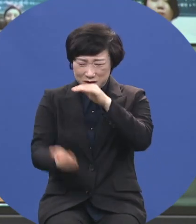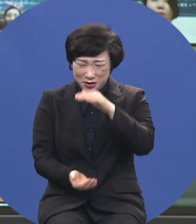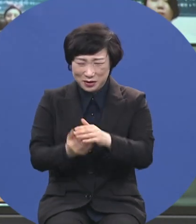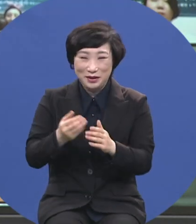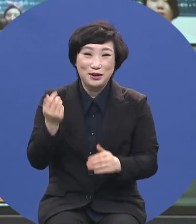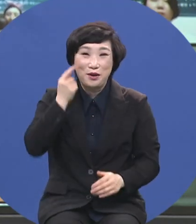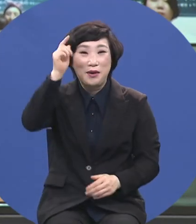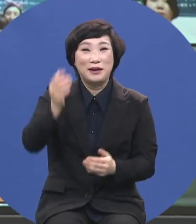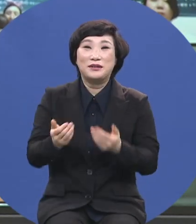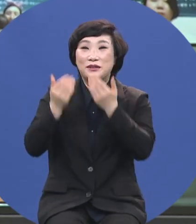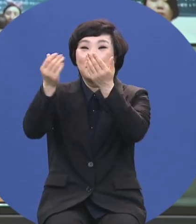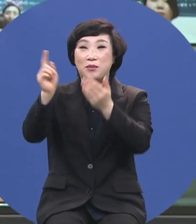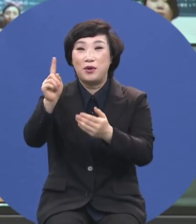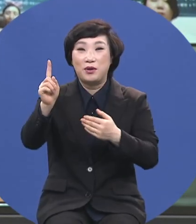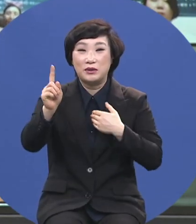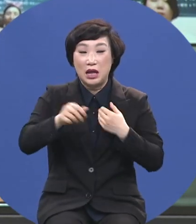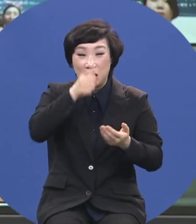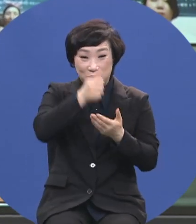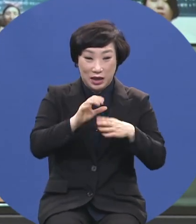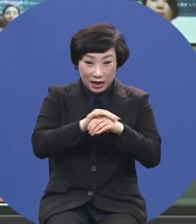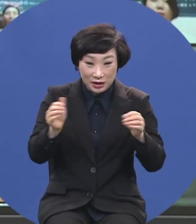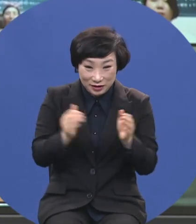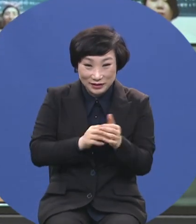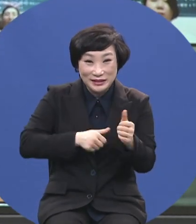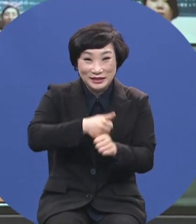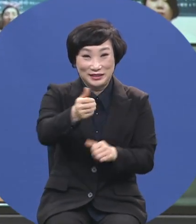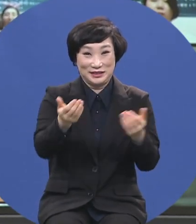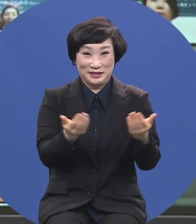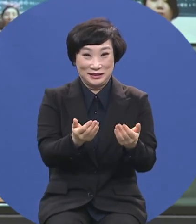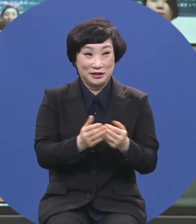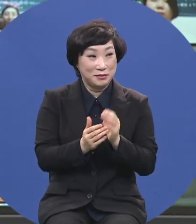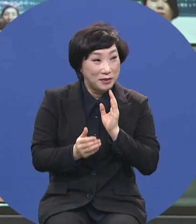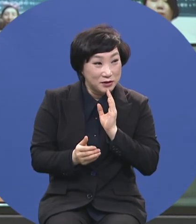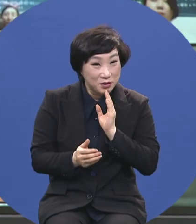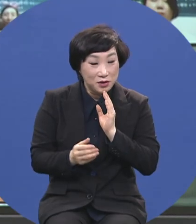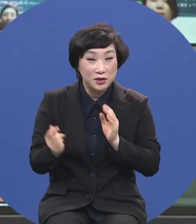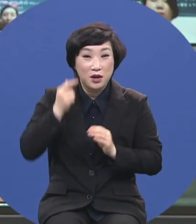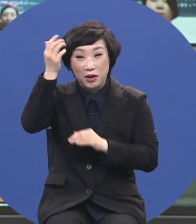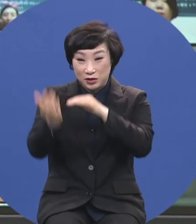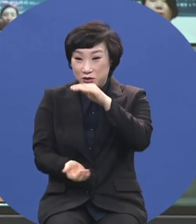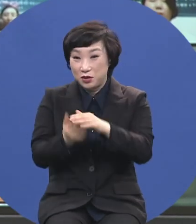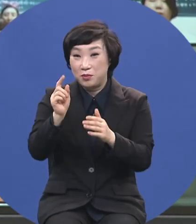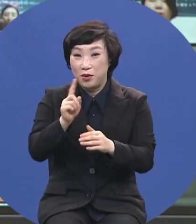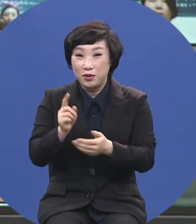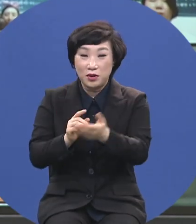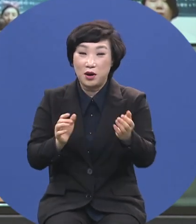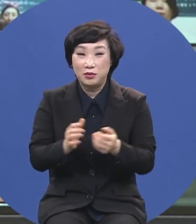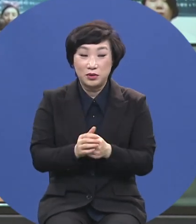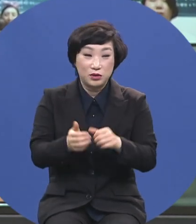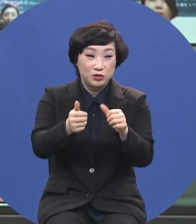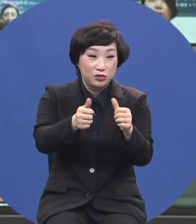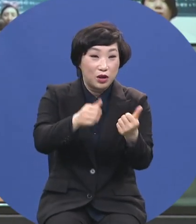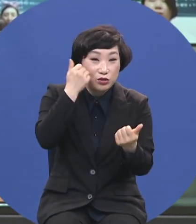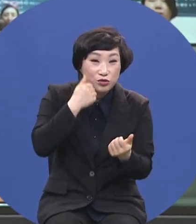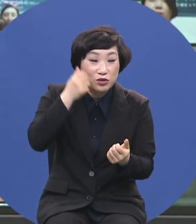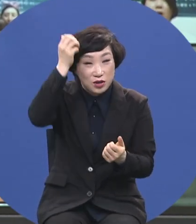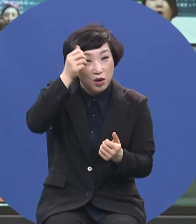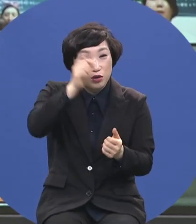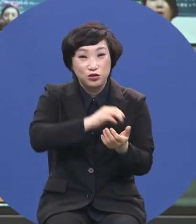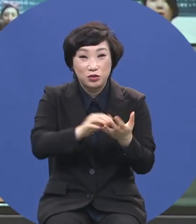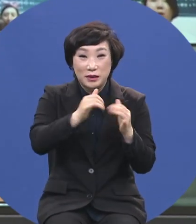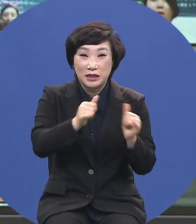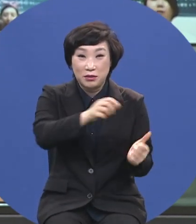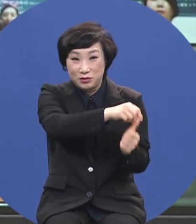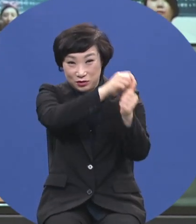영광은 죄를 해결하고 이긴 것이요, 최고의 영광은 적응하는 영혼을 살리는 것이요,